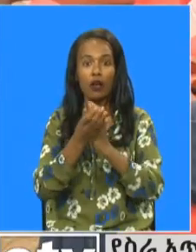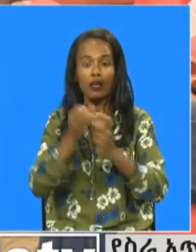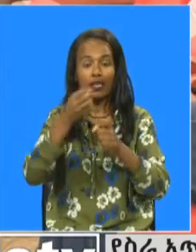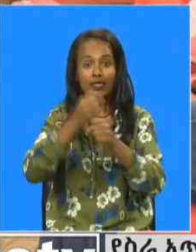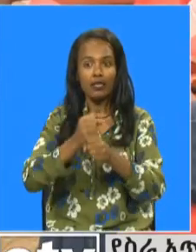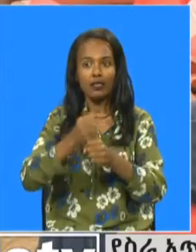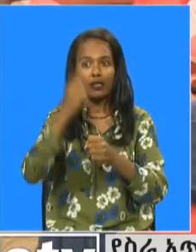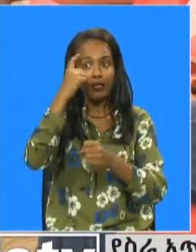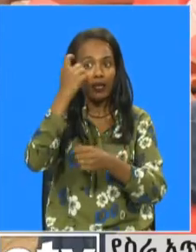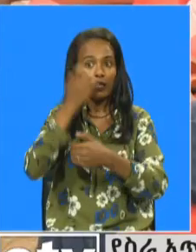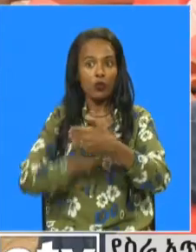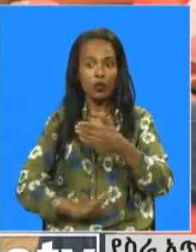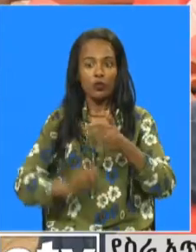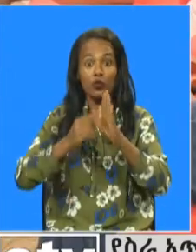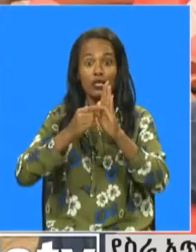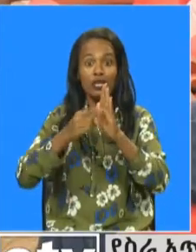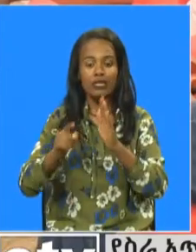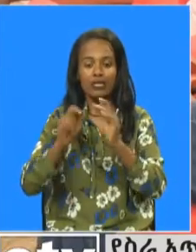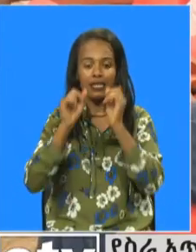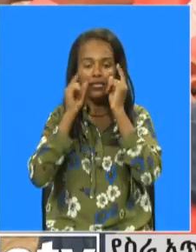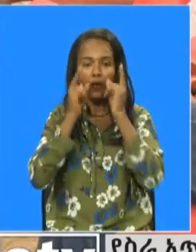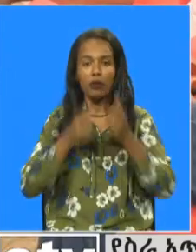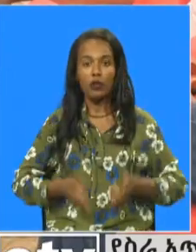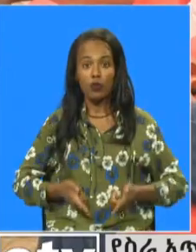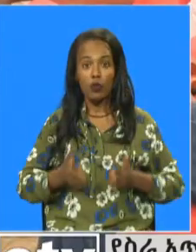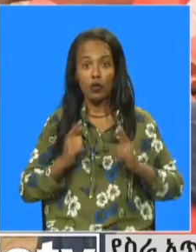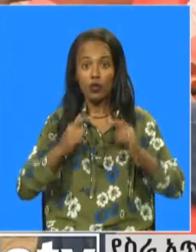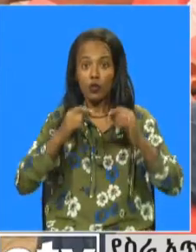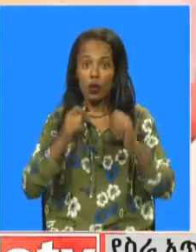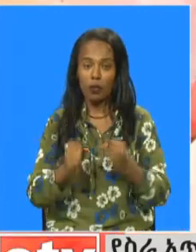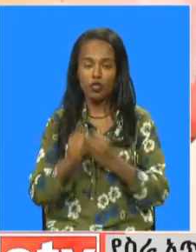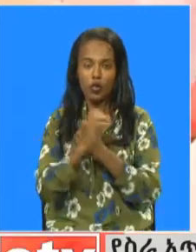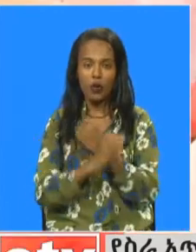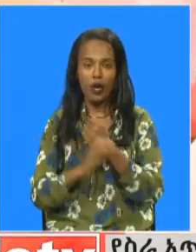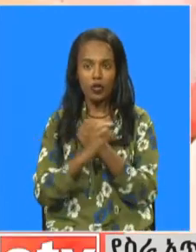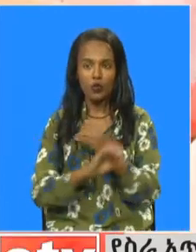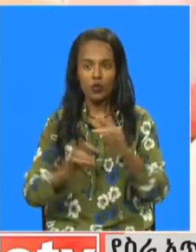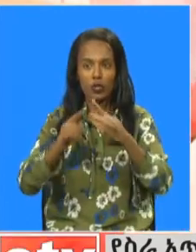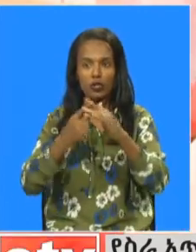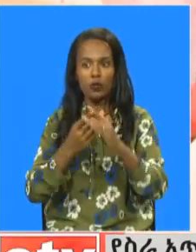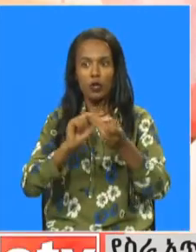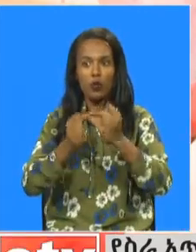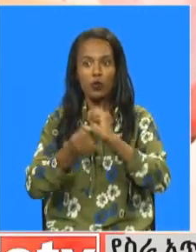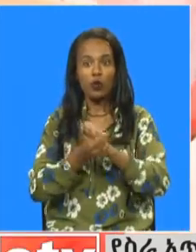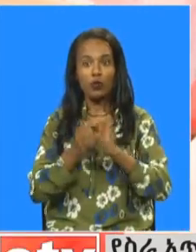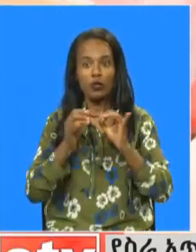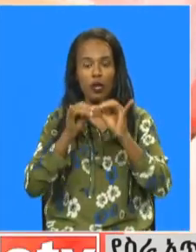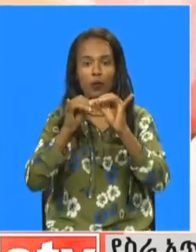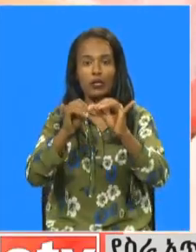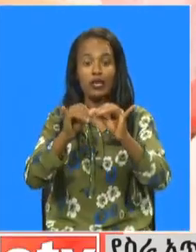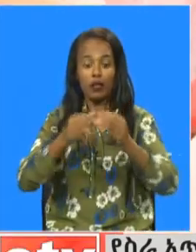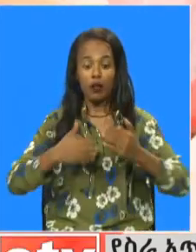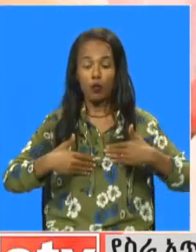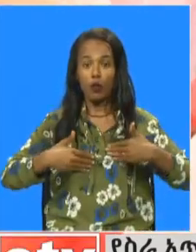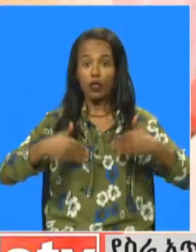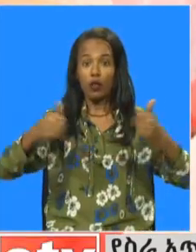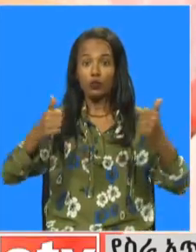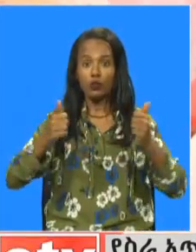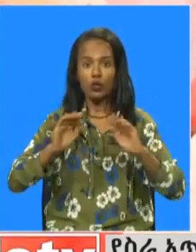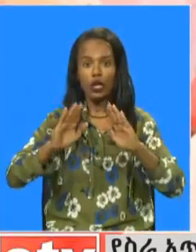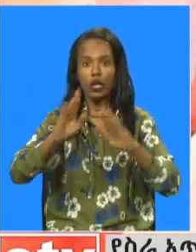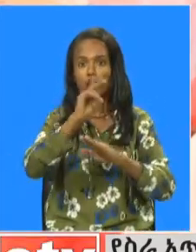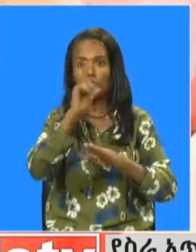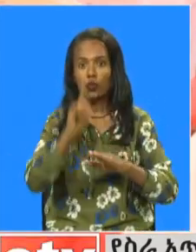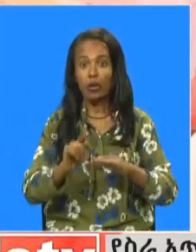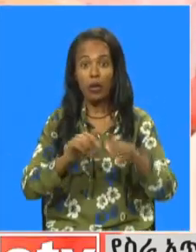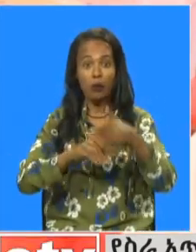የትግራይ ተወላጆች ግልጽ ግንዛቤ እንዲኖራቸው ከማስቻል ባለፈ በሀገሪቱ የተጀመረውን ለውጥ ለማስቀጠል ወጣቶቹ የራሳቸውን